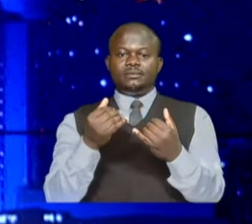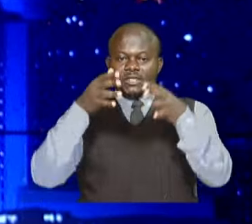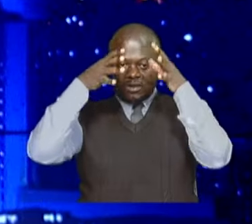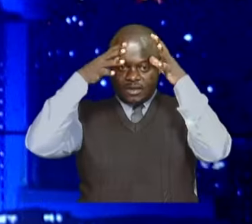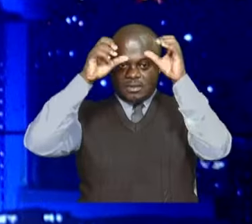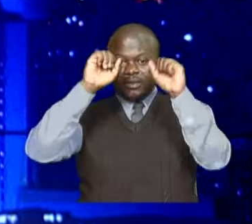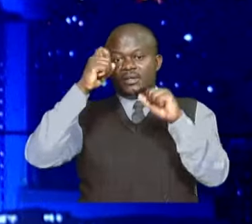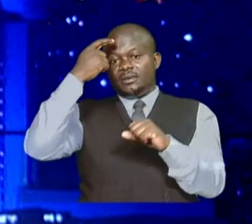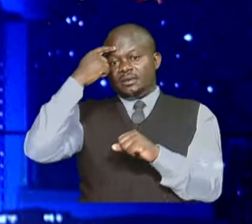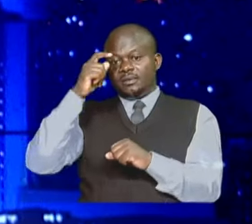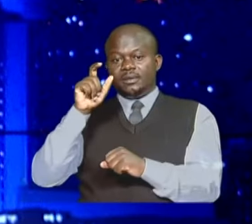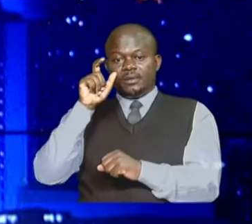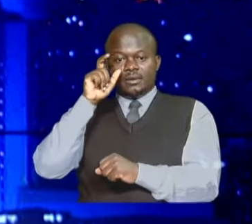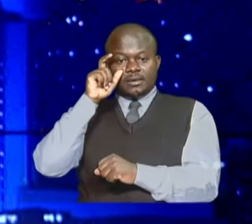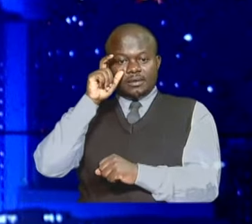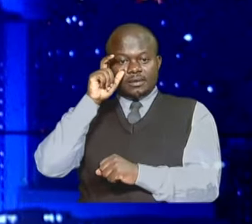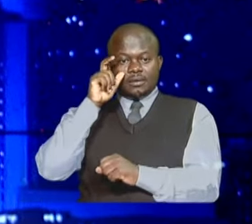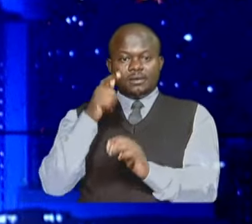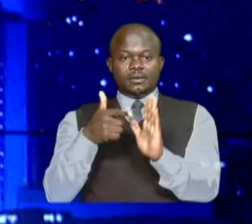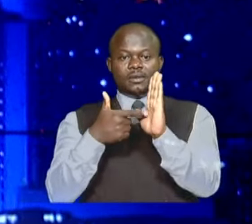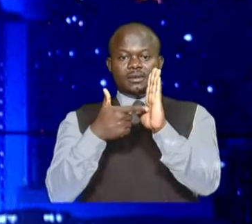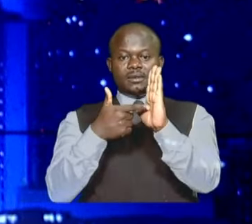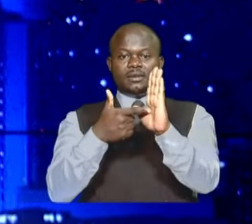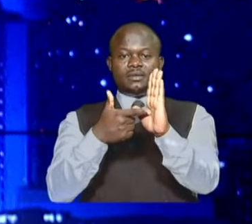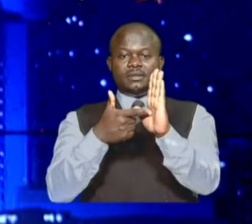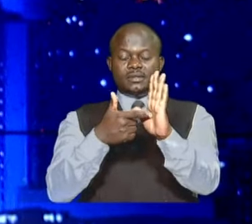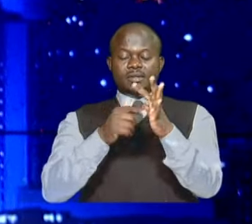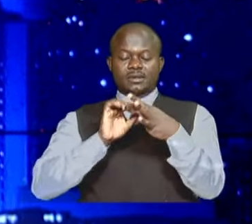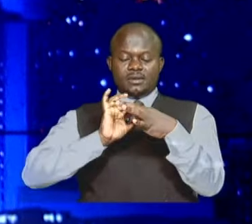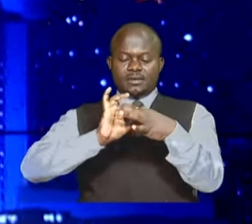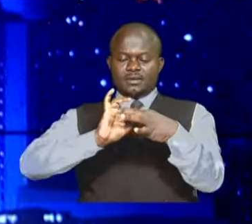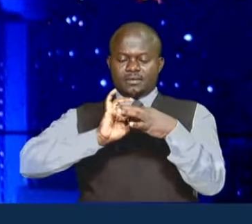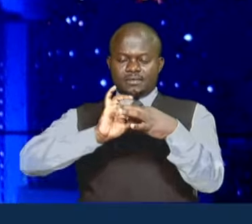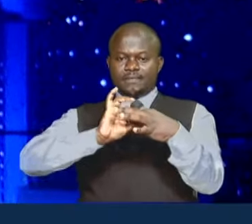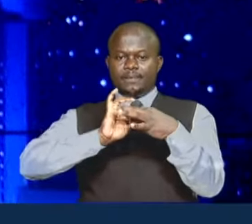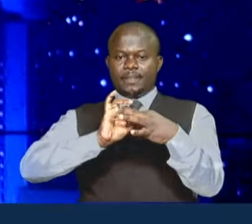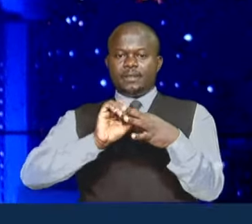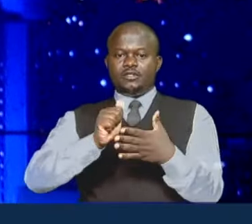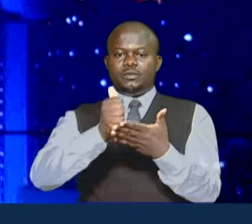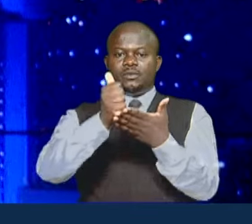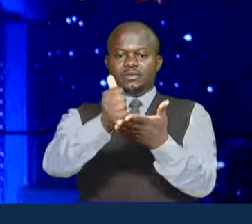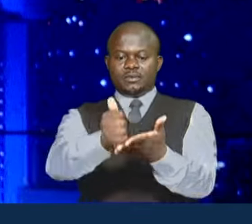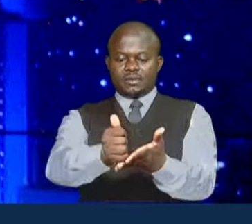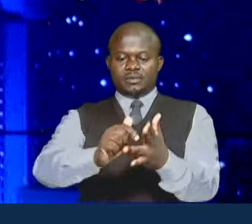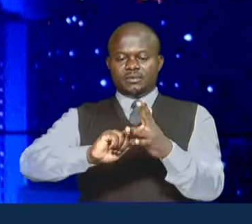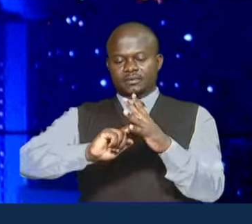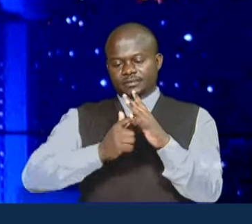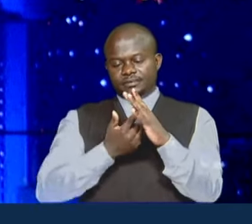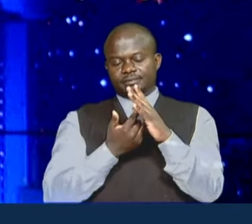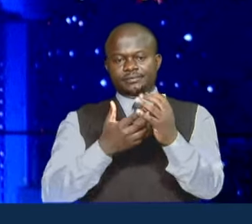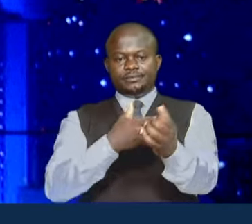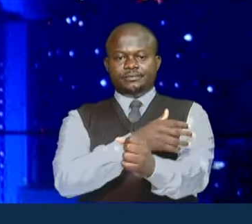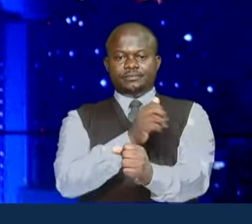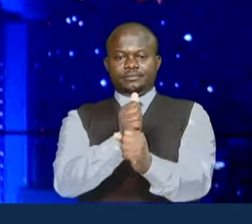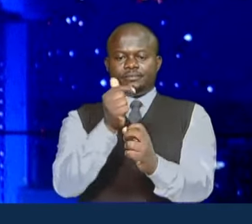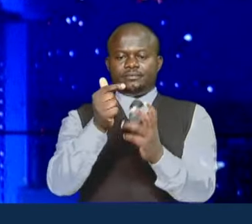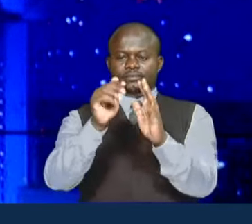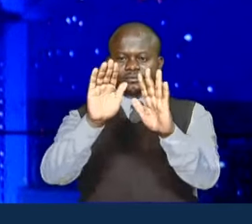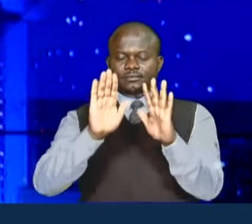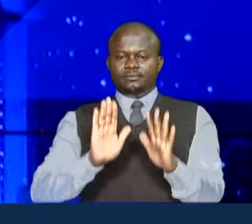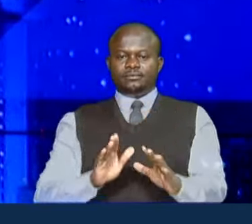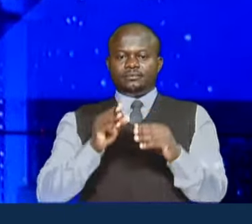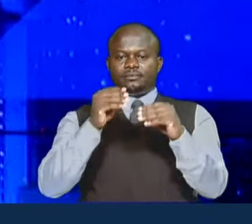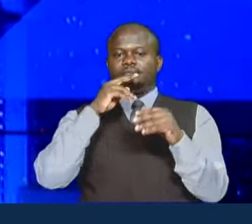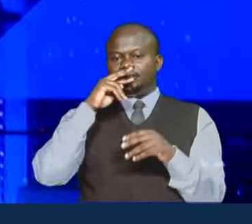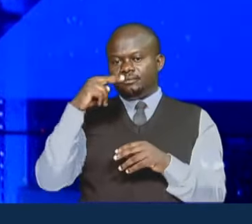Perezida wa Repubulika Paul Kagame yagaragaje ko imikorere rihuriyeho ishobora kuba imbarutso y'imbaraga zikora bidasanzwe bitanga